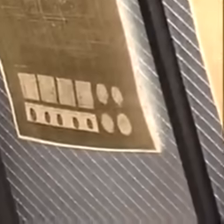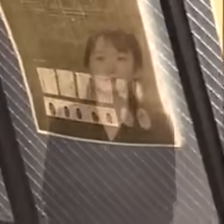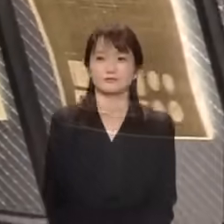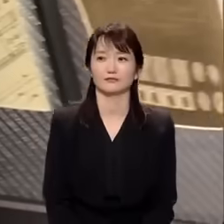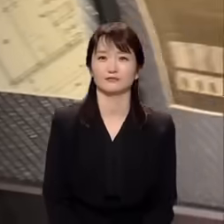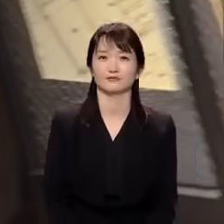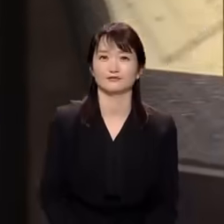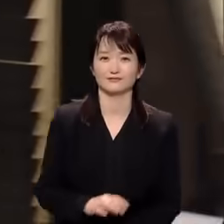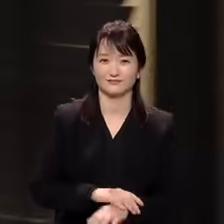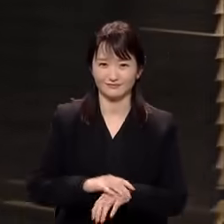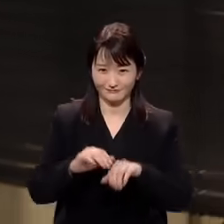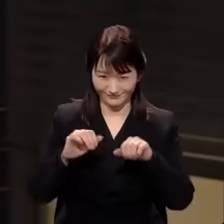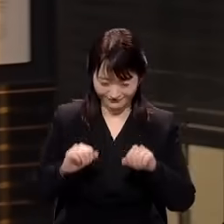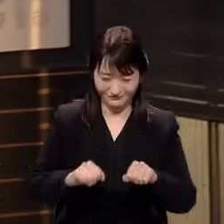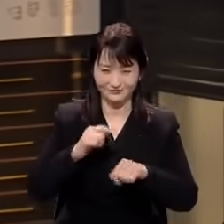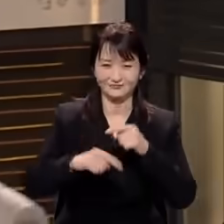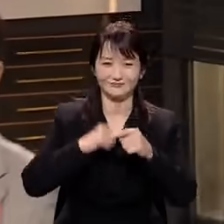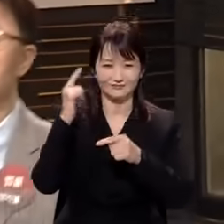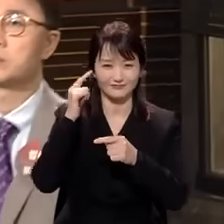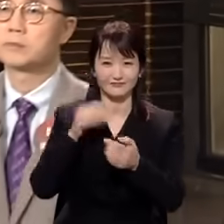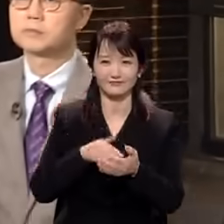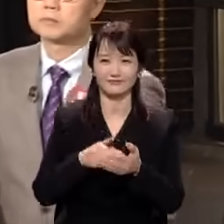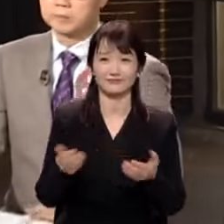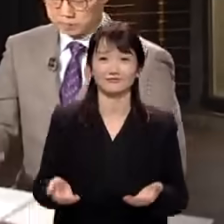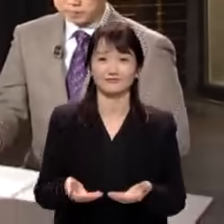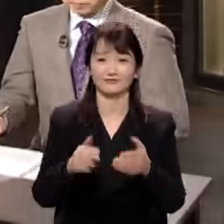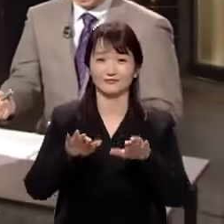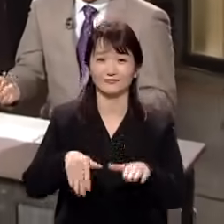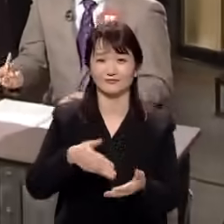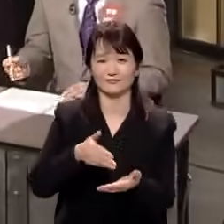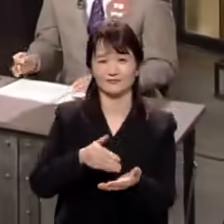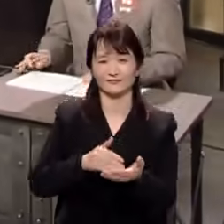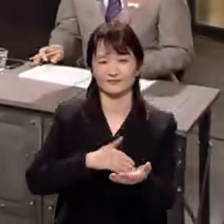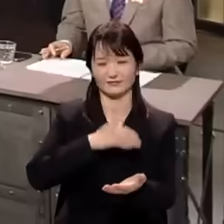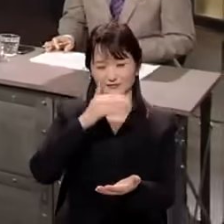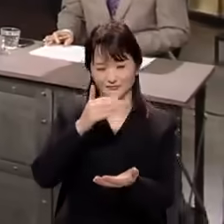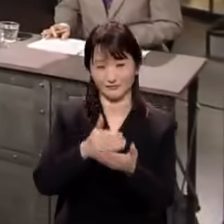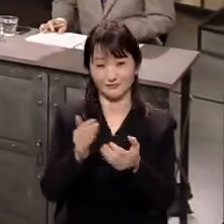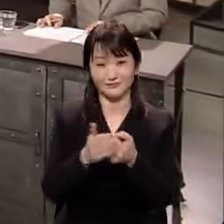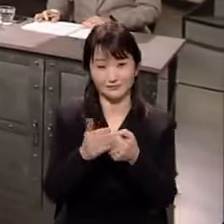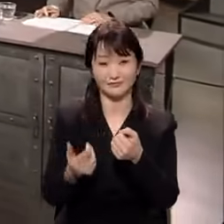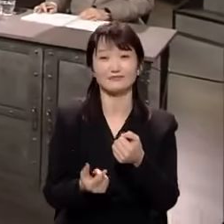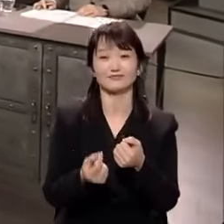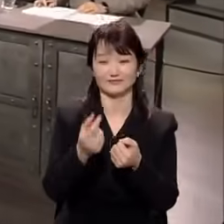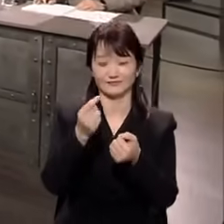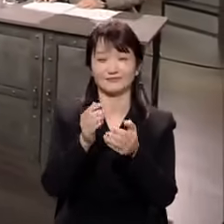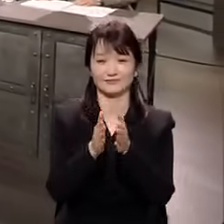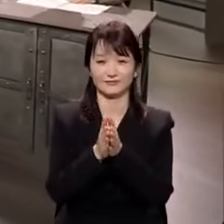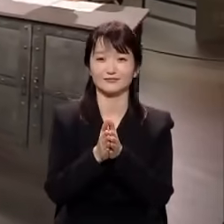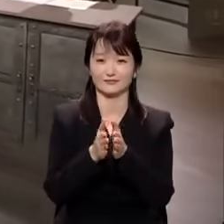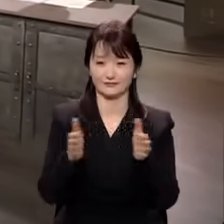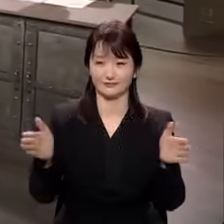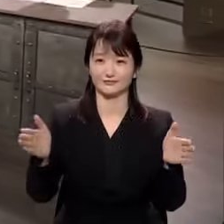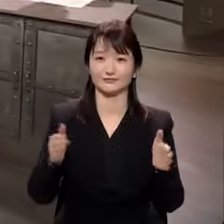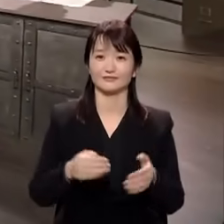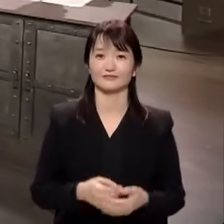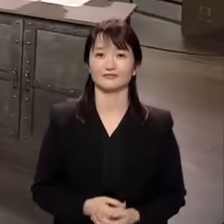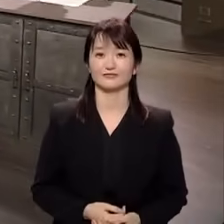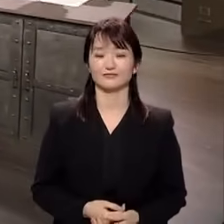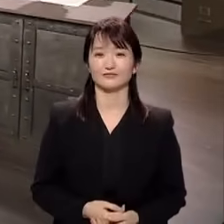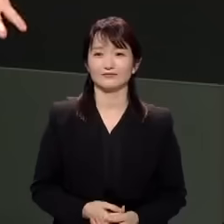뾰로롱! 안녕하십니까! 자, 오늘 드릴 말씀이 많아서요. 빨리빨리 그냥 시작을 하도록 하겠습니다.